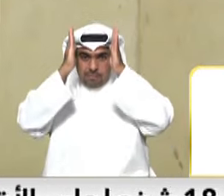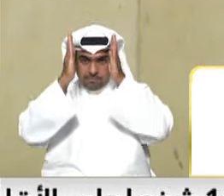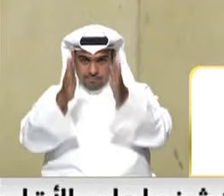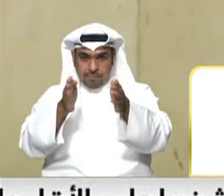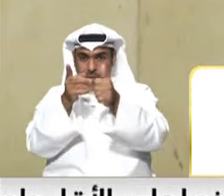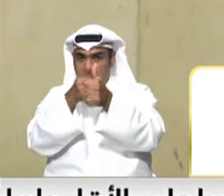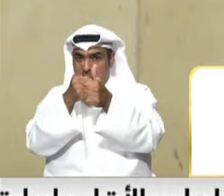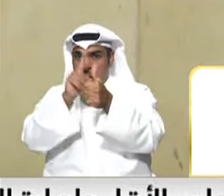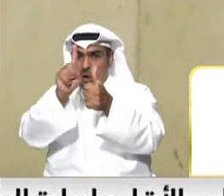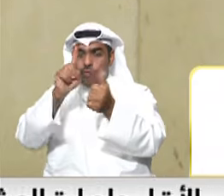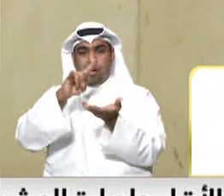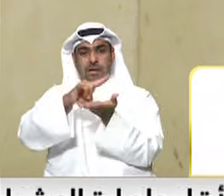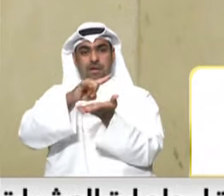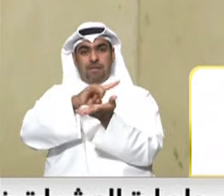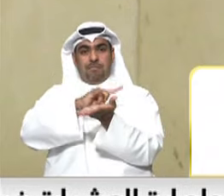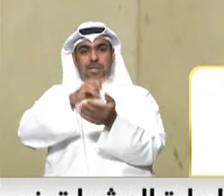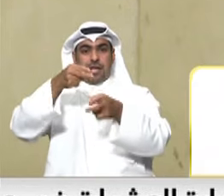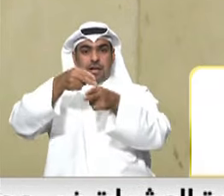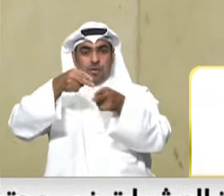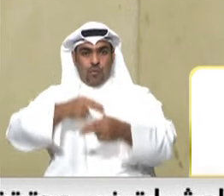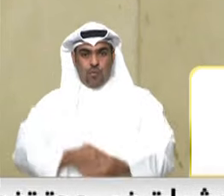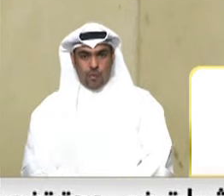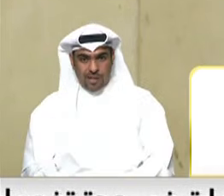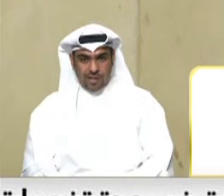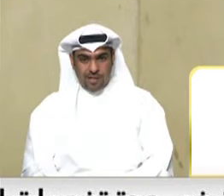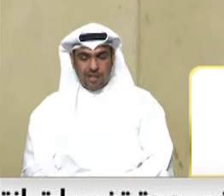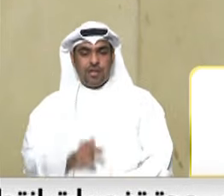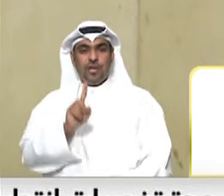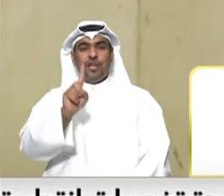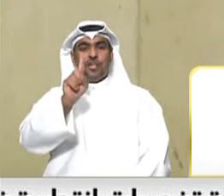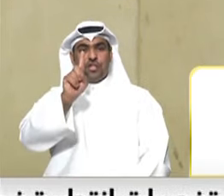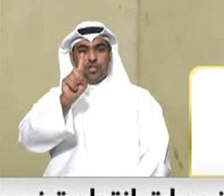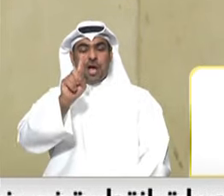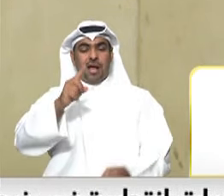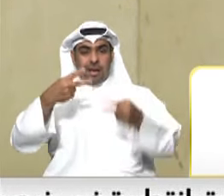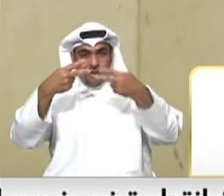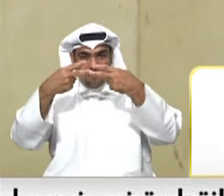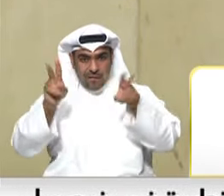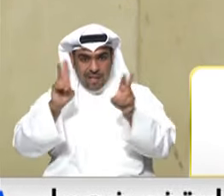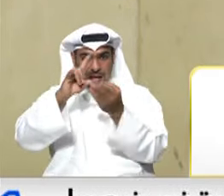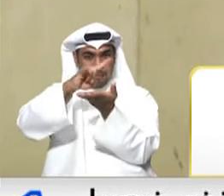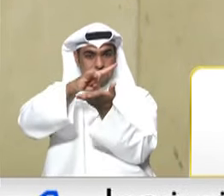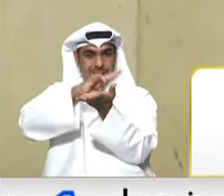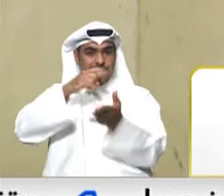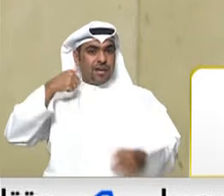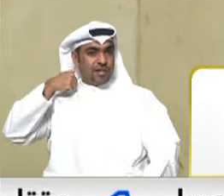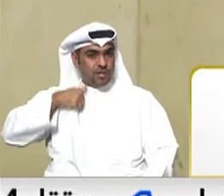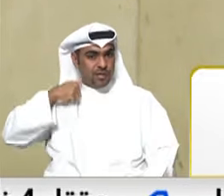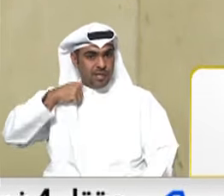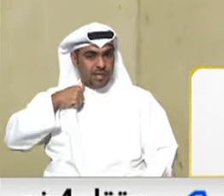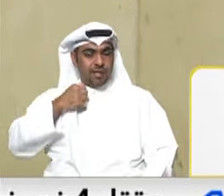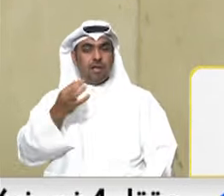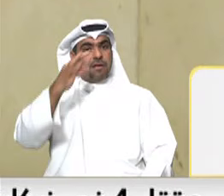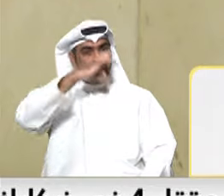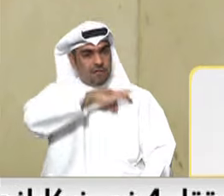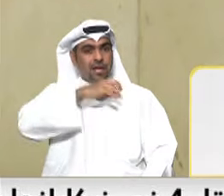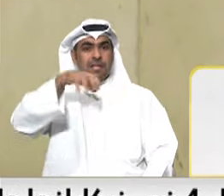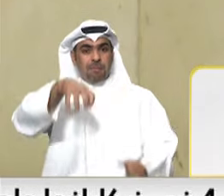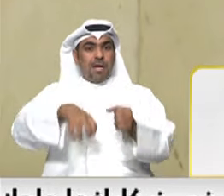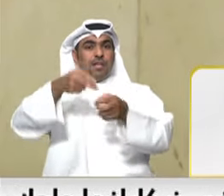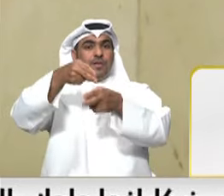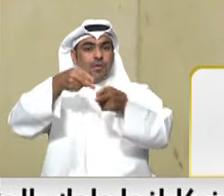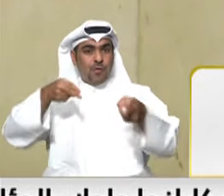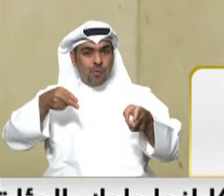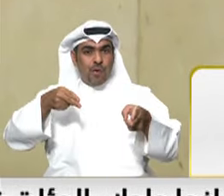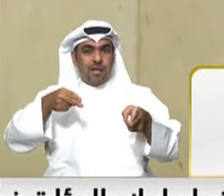المشروع يعني يسبب يعني مثل أقول يدعم حركة النقل الجوي داخل الكويت، فبالتالي محط اهتمام لجميع